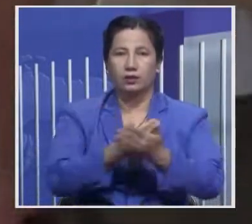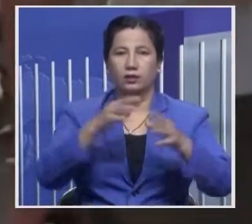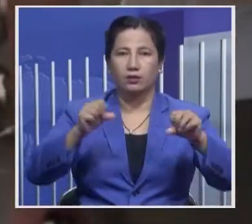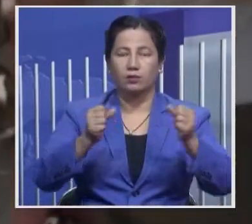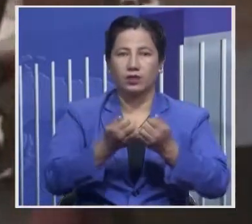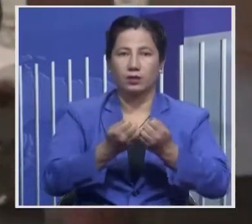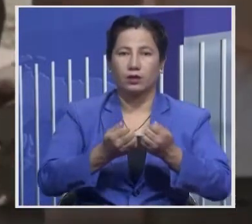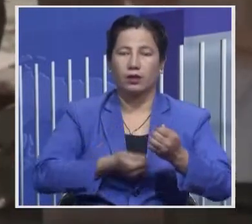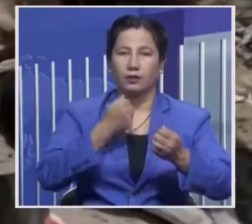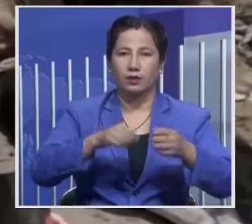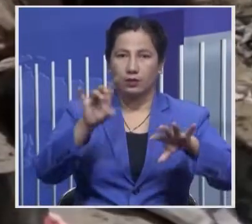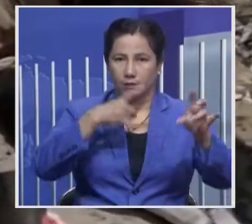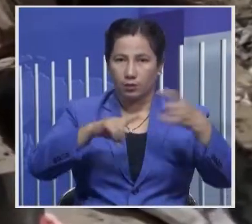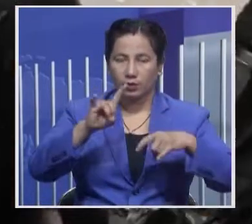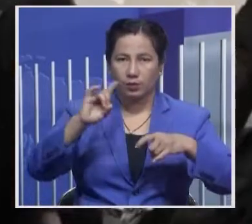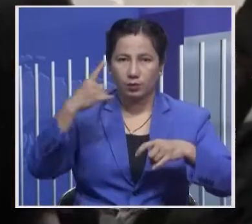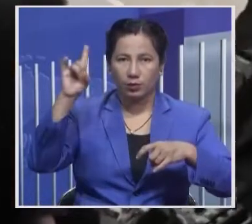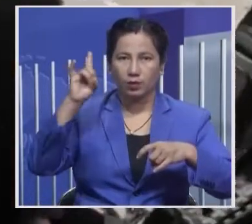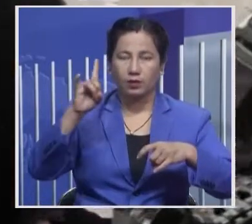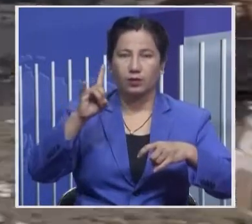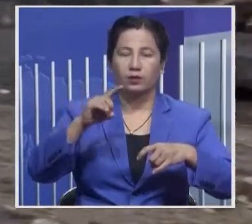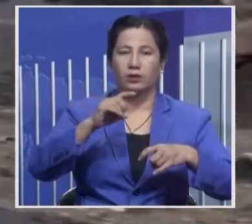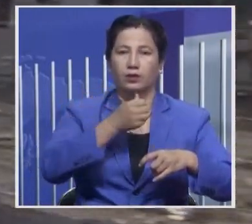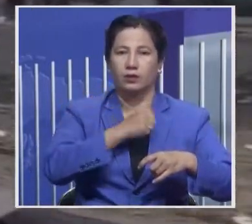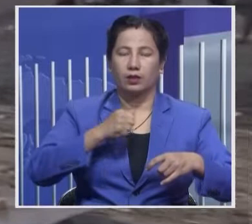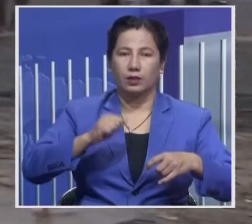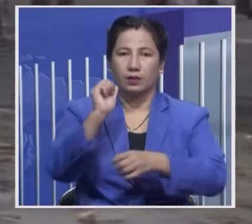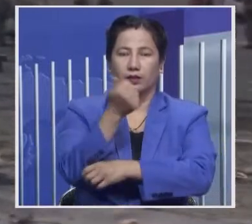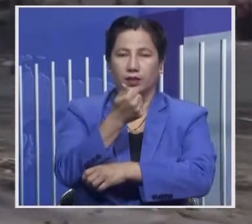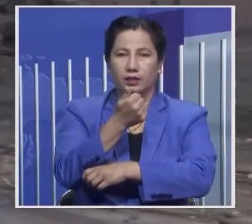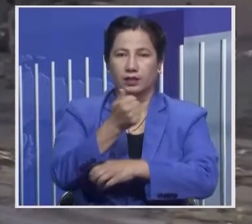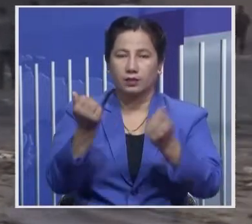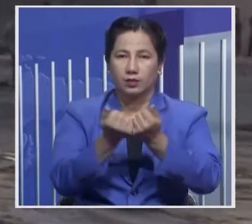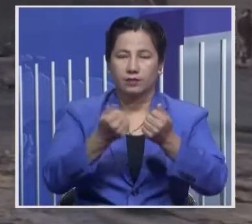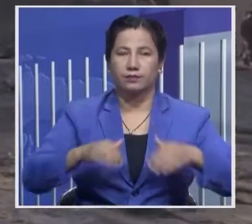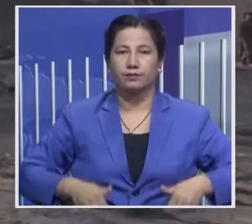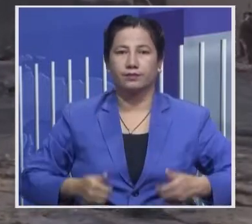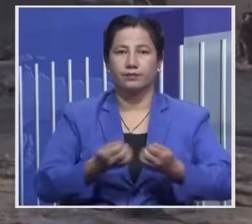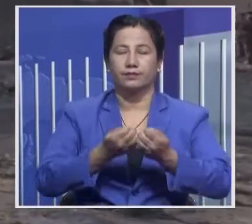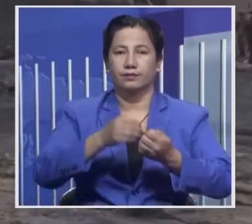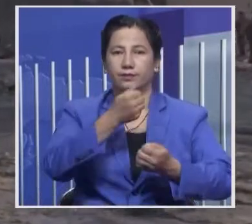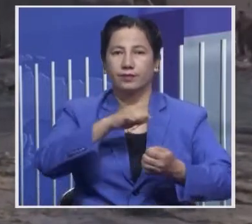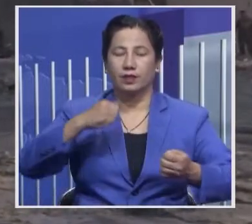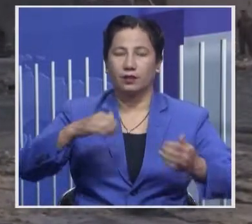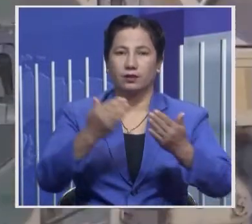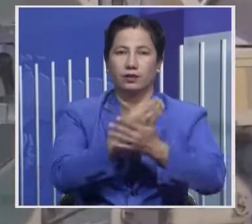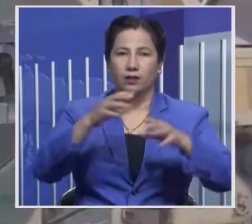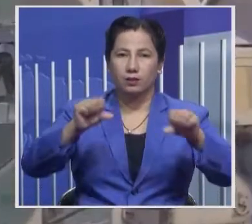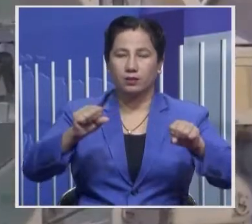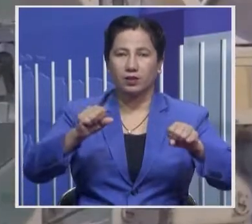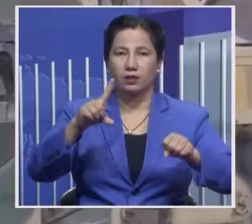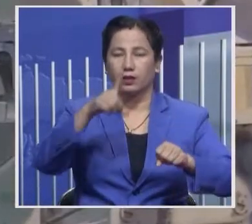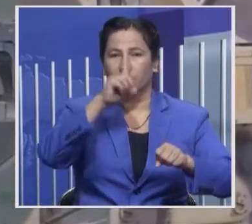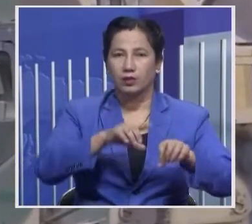आफ्नो सत्तामा फर्केको पहिलो वर्षगाँठलाई तालिबानले राष्ट्रिय विदा दिएर मनाइरहेको छ। तालिबानले सत्ता कब्जा गरेको